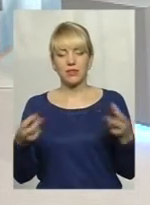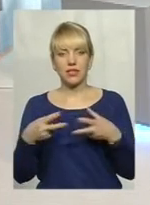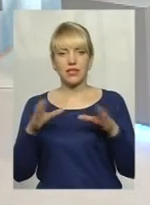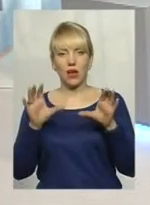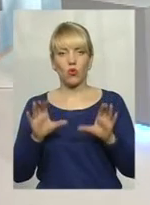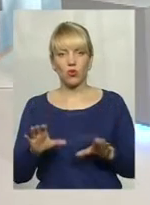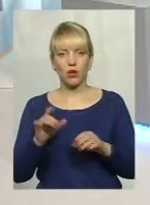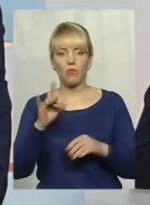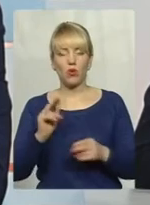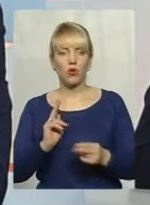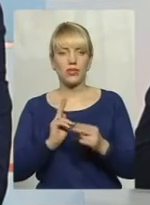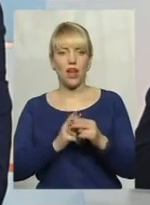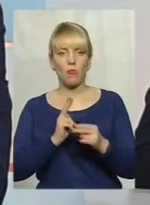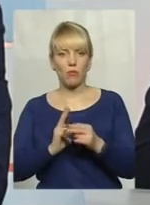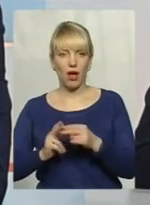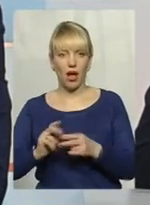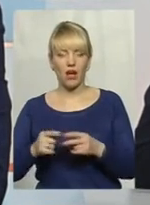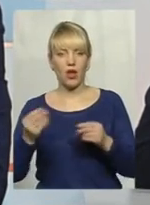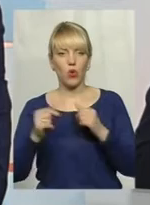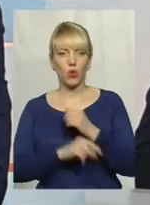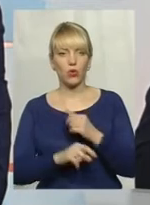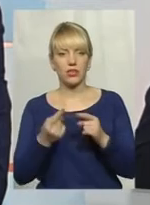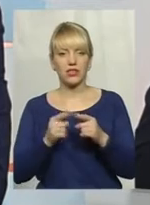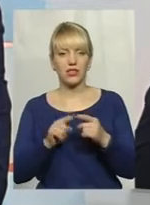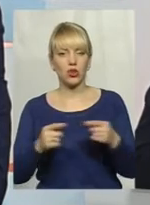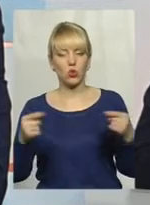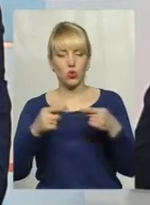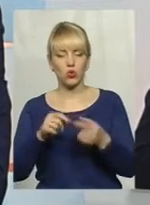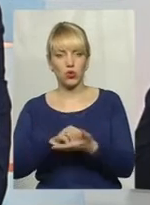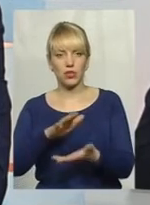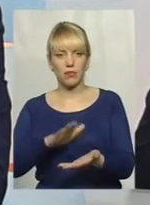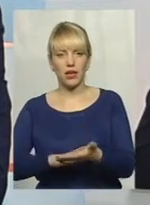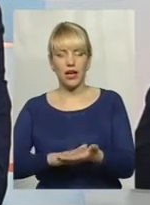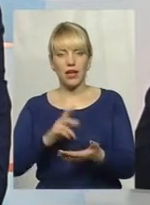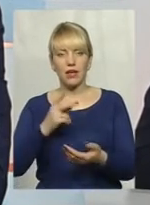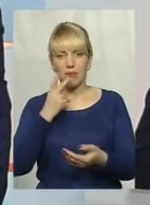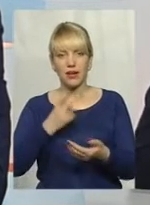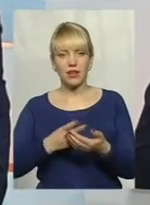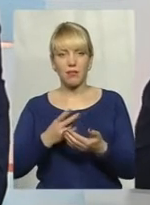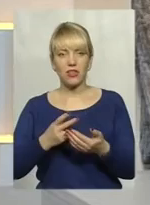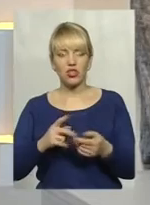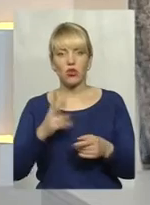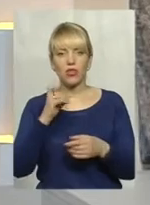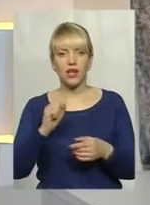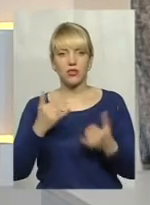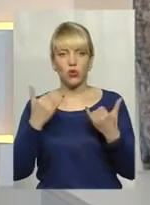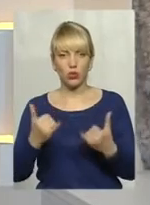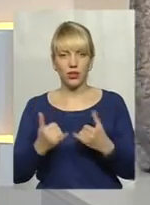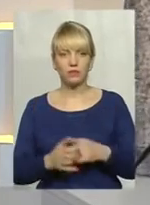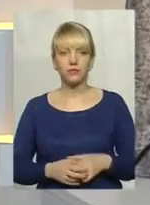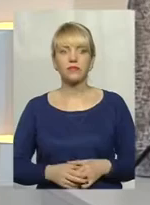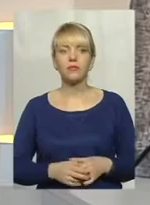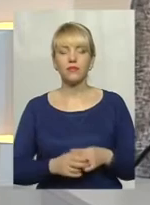спеціальним законом про запобігання корупції, це також чітко закріплено і передбачено на сьогодні. В такому разі в